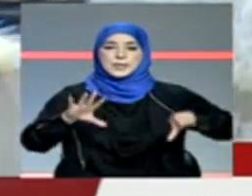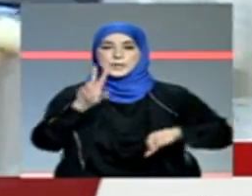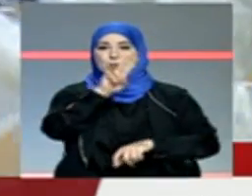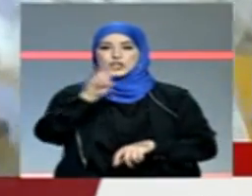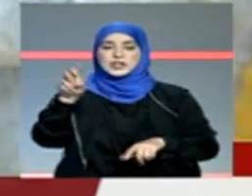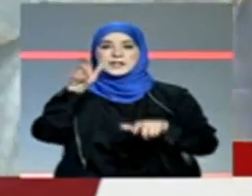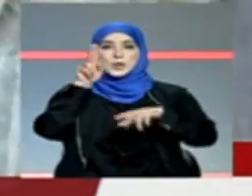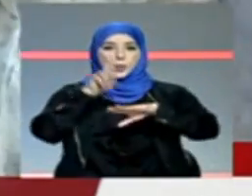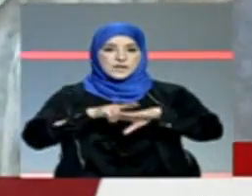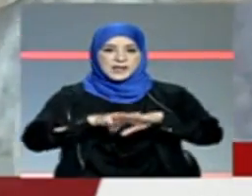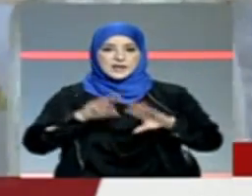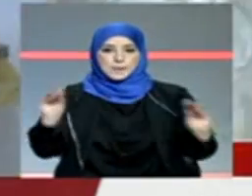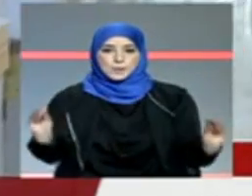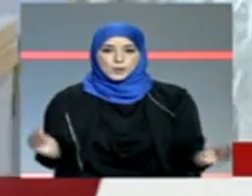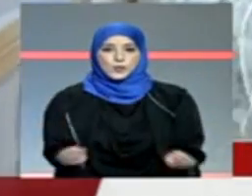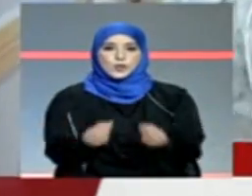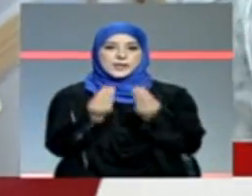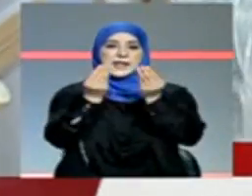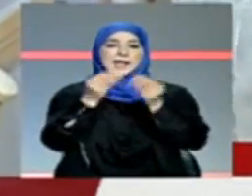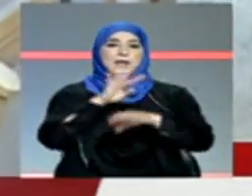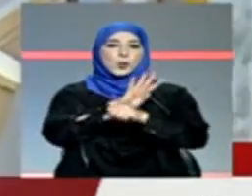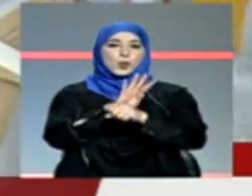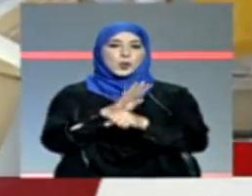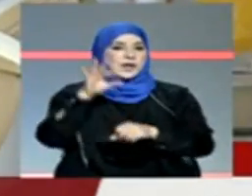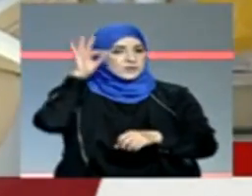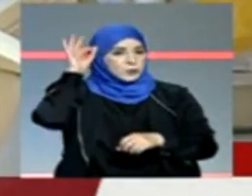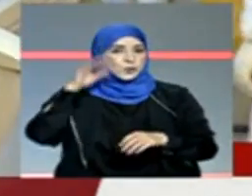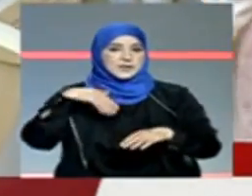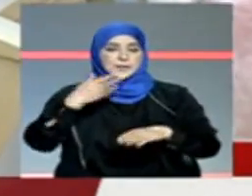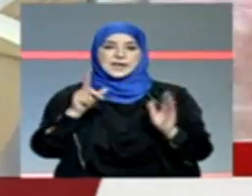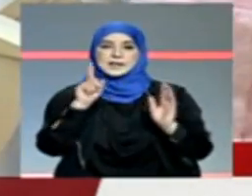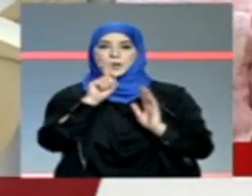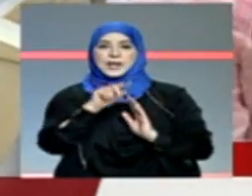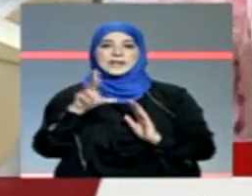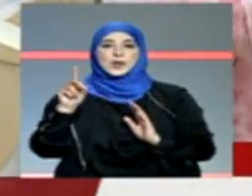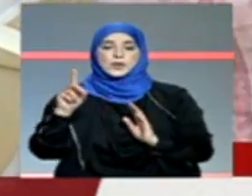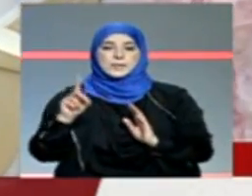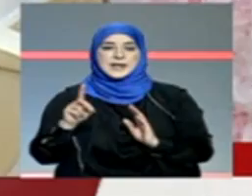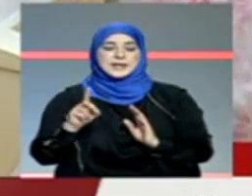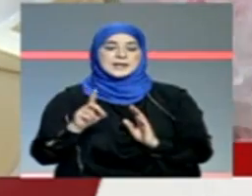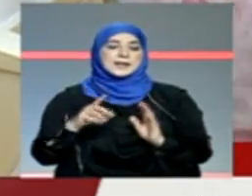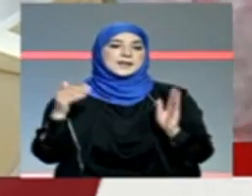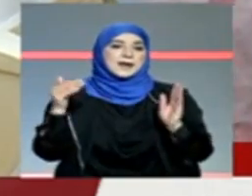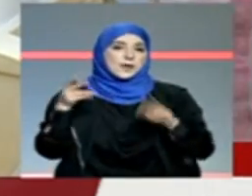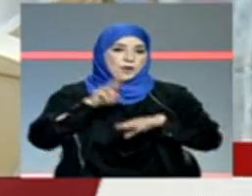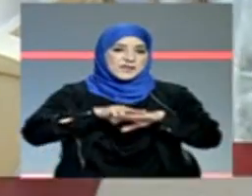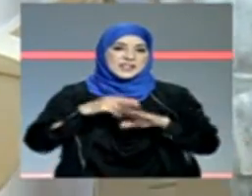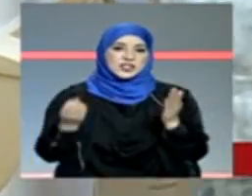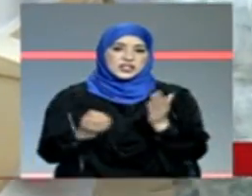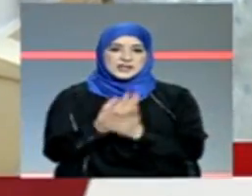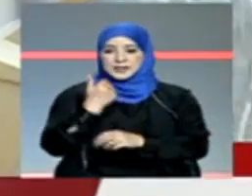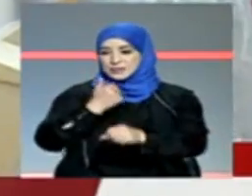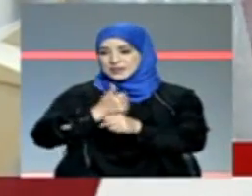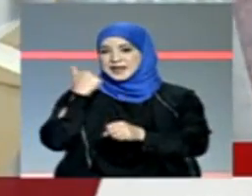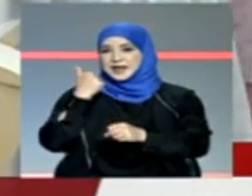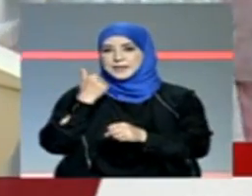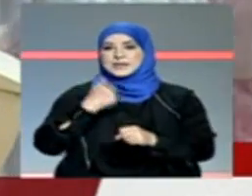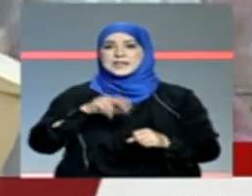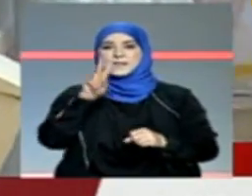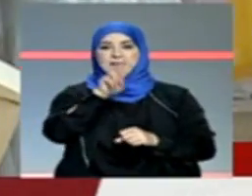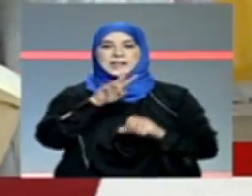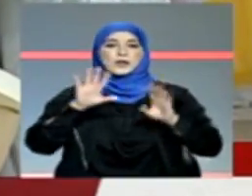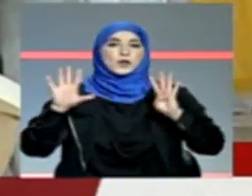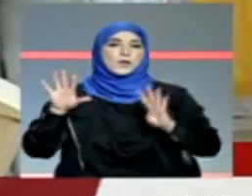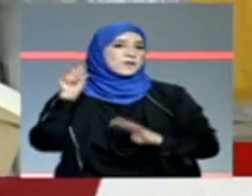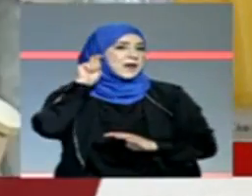10,720 وفاة منذ ظهور الجائحة بعد تسجيل 81 حالة وفاة جديدة بتاريخ أمس الأول 29